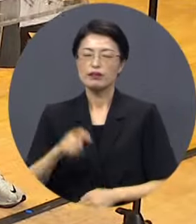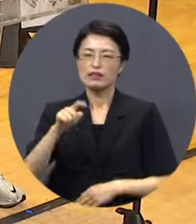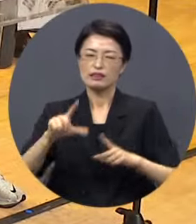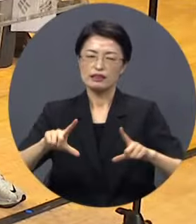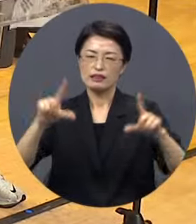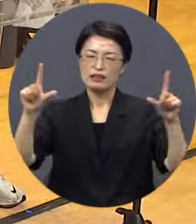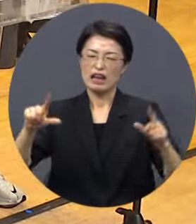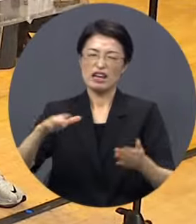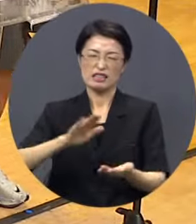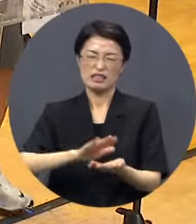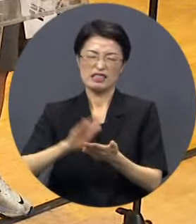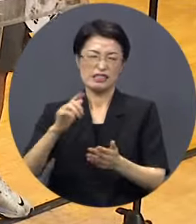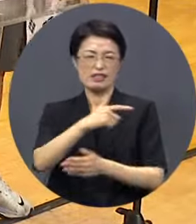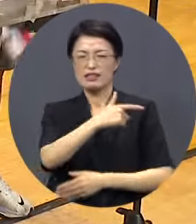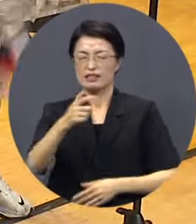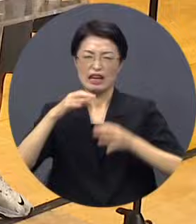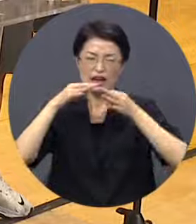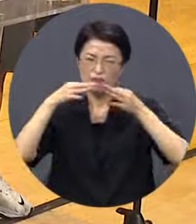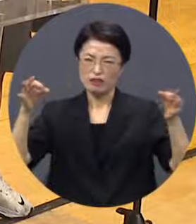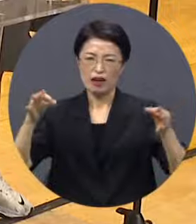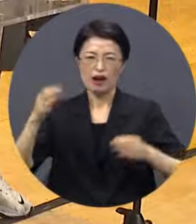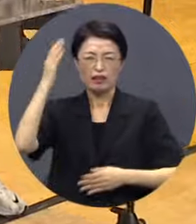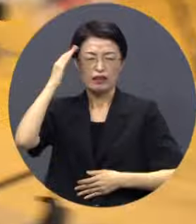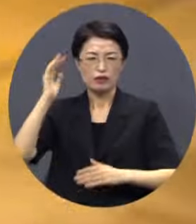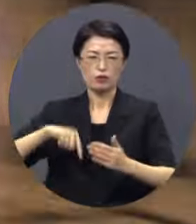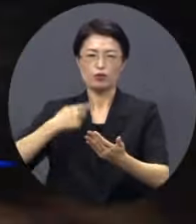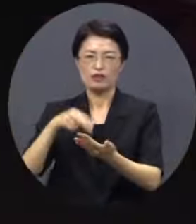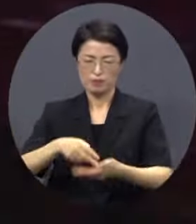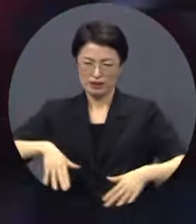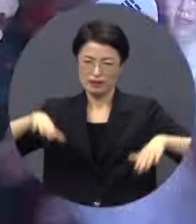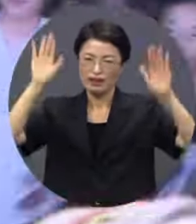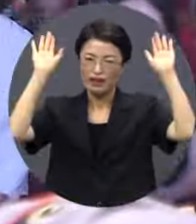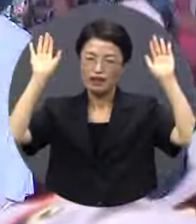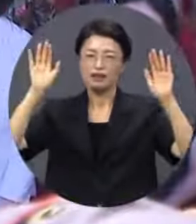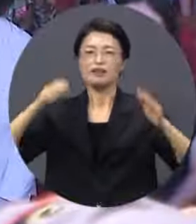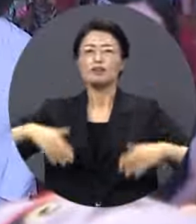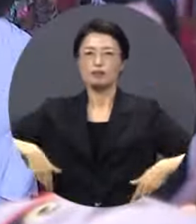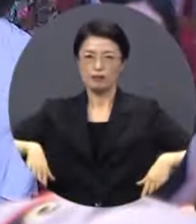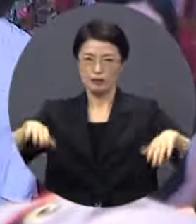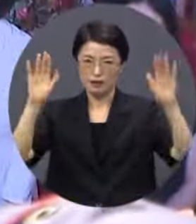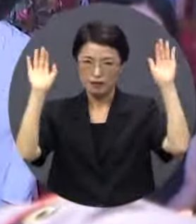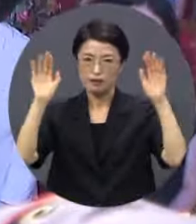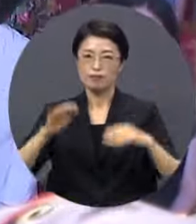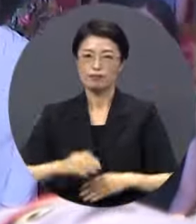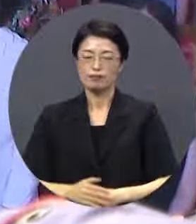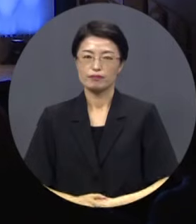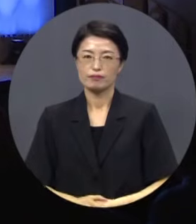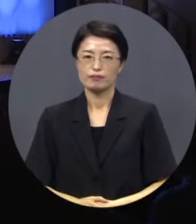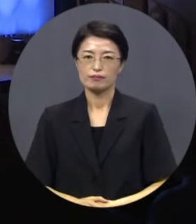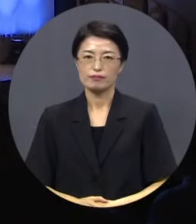뜨거운 함성 대한 독립 만세! 만세!